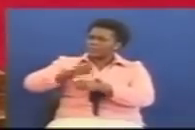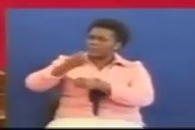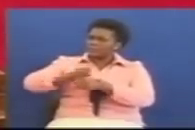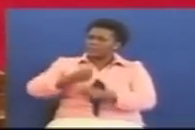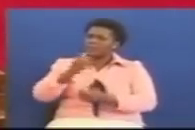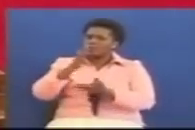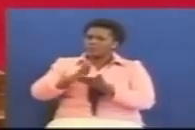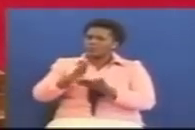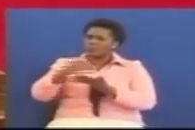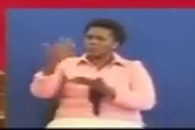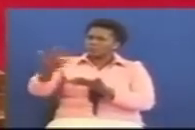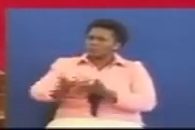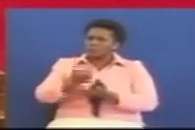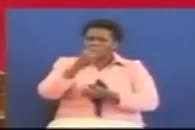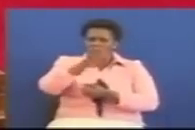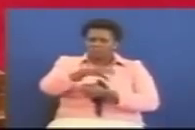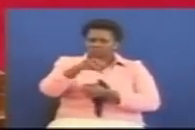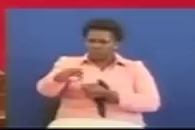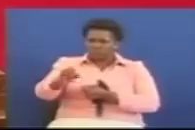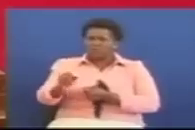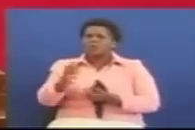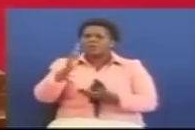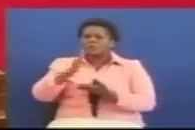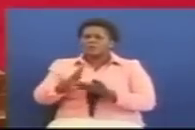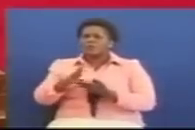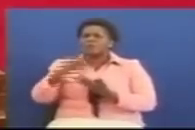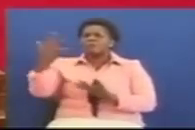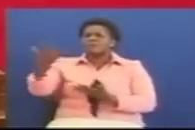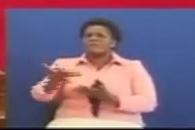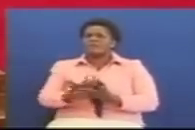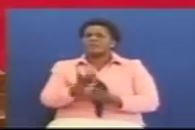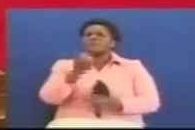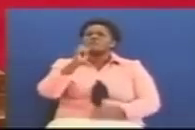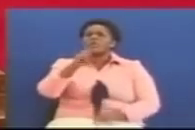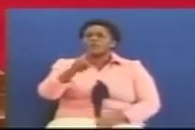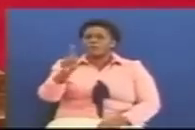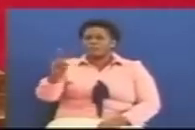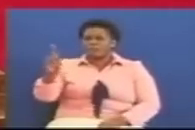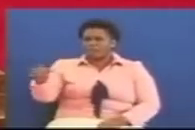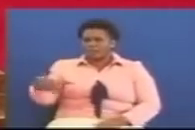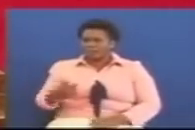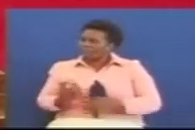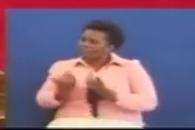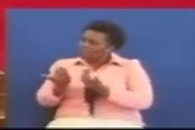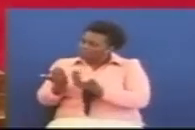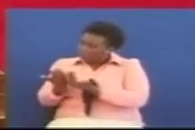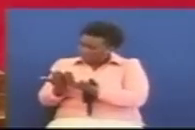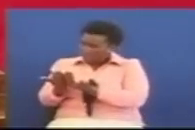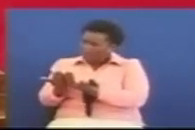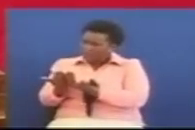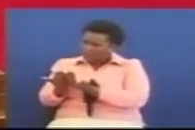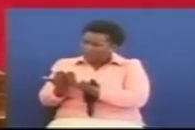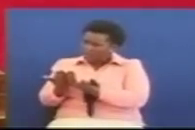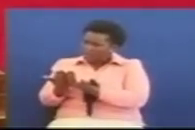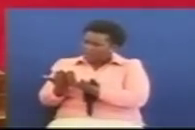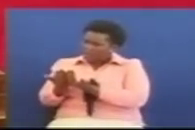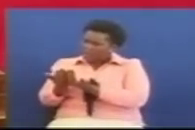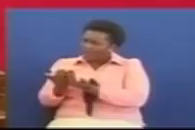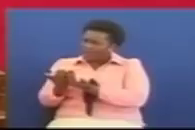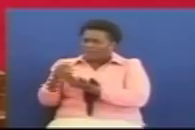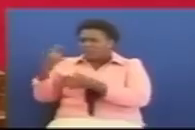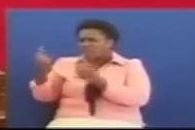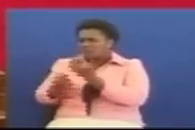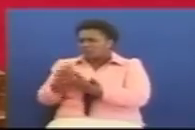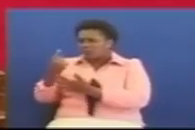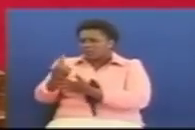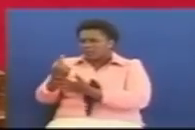tayari tumefanikiwa katika maeneo ya kupata masoko ya uhakika. Na niwaombe Mheshimiwa Wabunge, kama Mheshimiwa Ngonyani